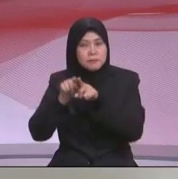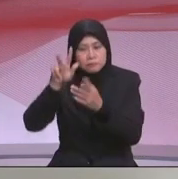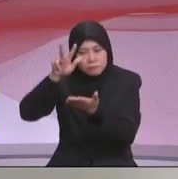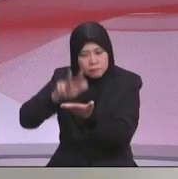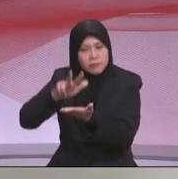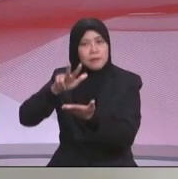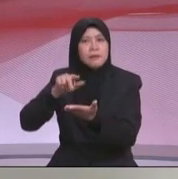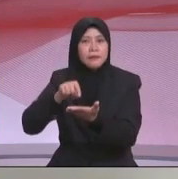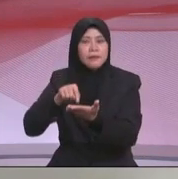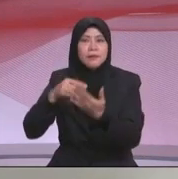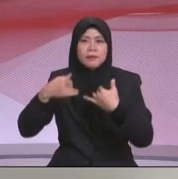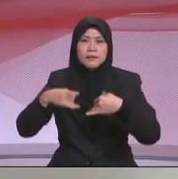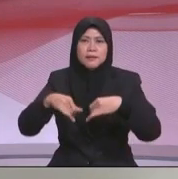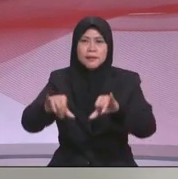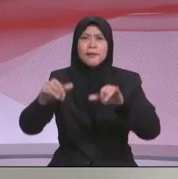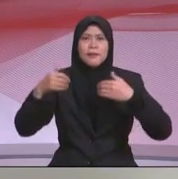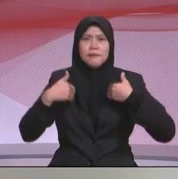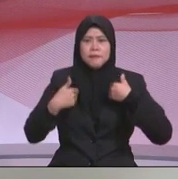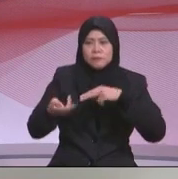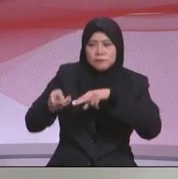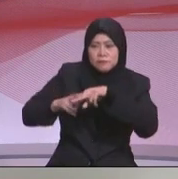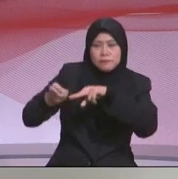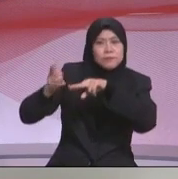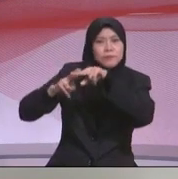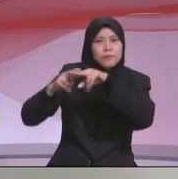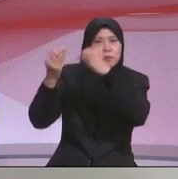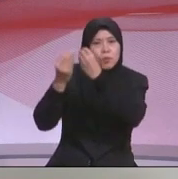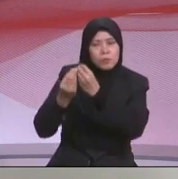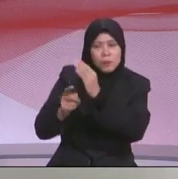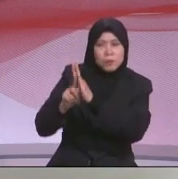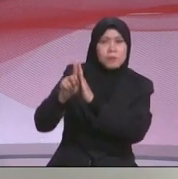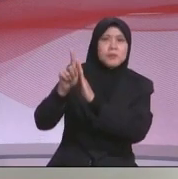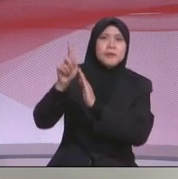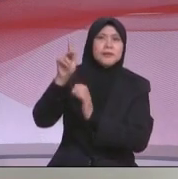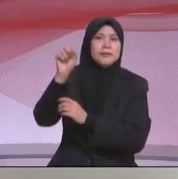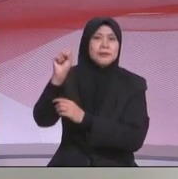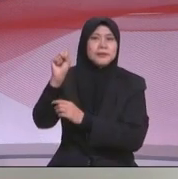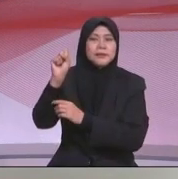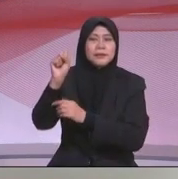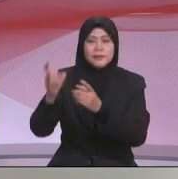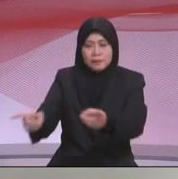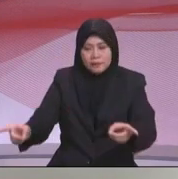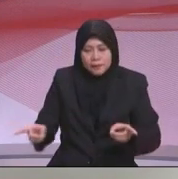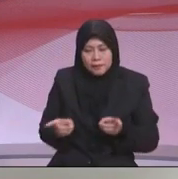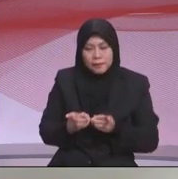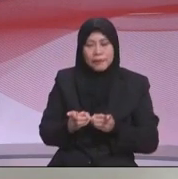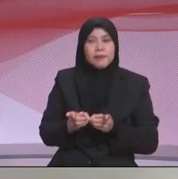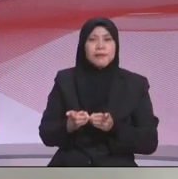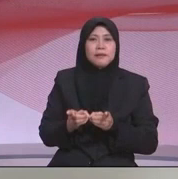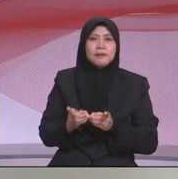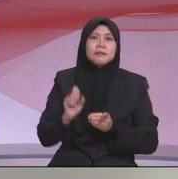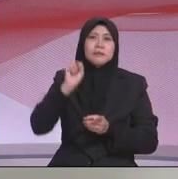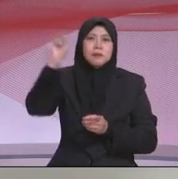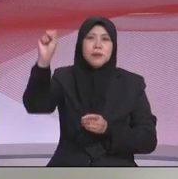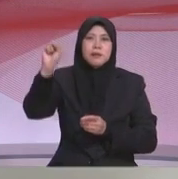mengesahkan masih terdapat peningkatan kes positif COVID-19 di beberapa daerah di seluruh